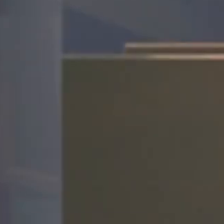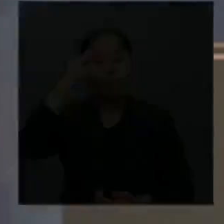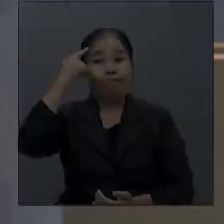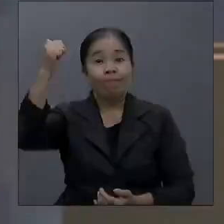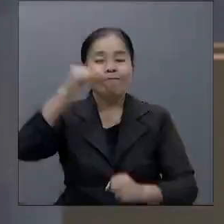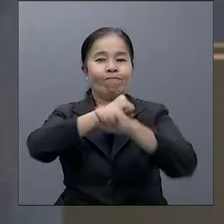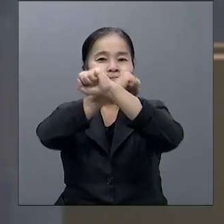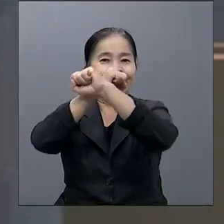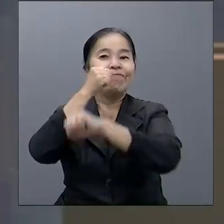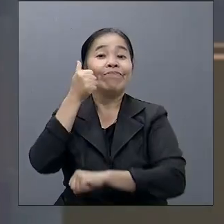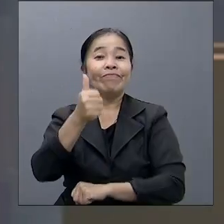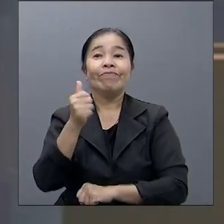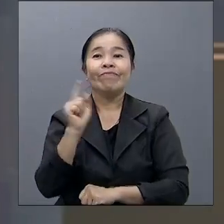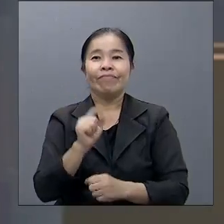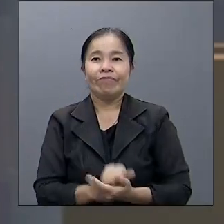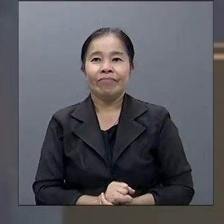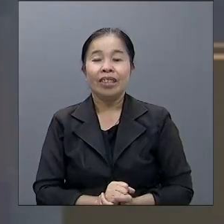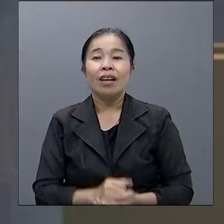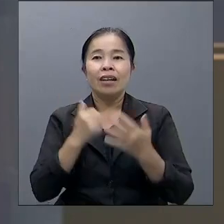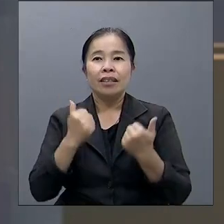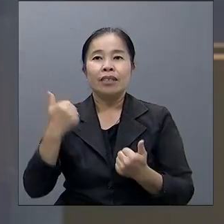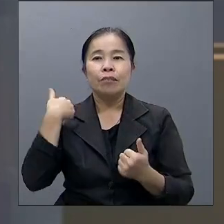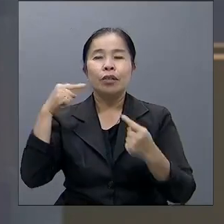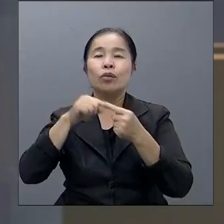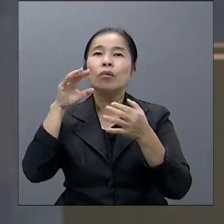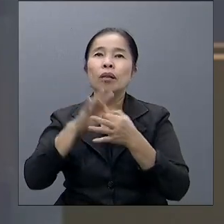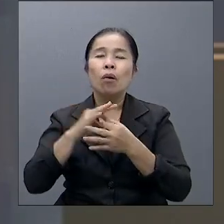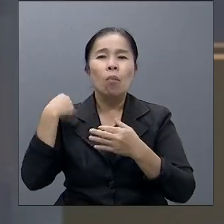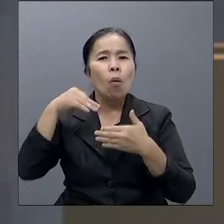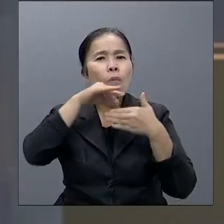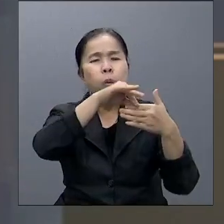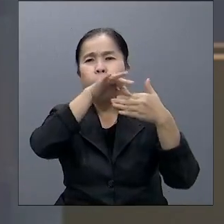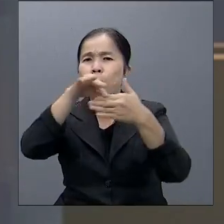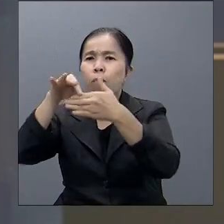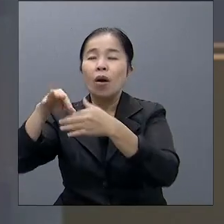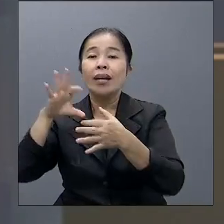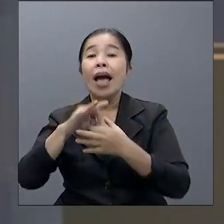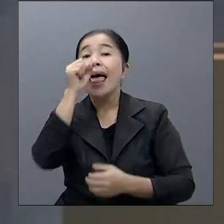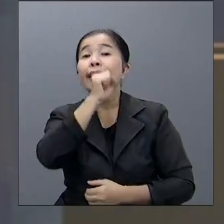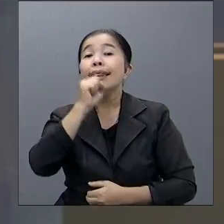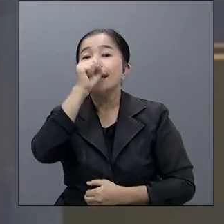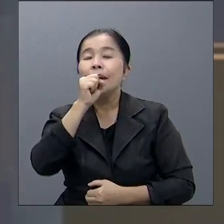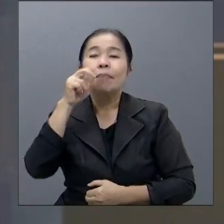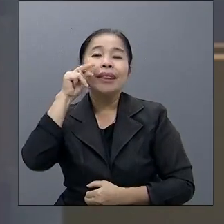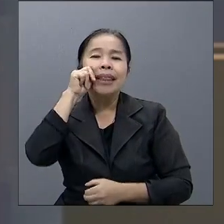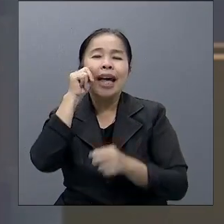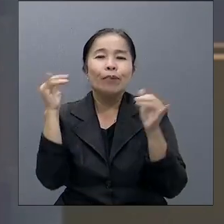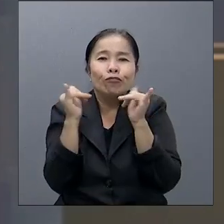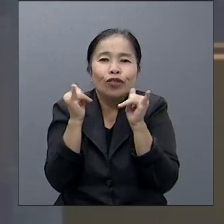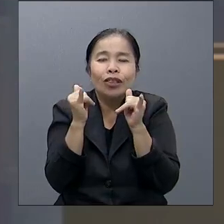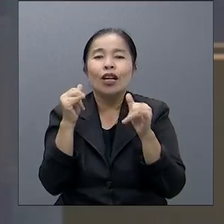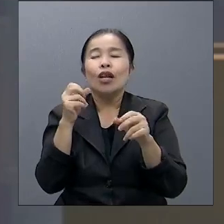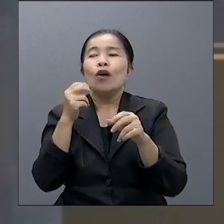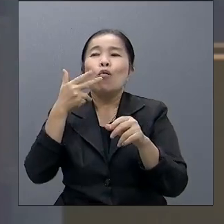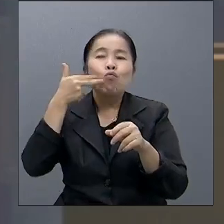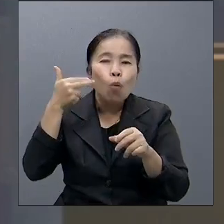รู้ทันกันได้ค่ะคุณผู้ชมคะก็จะมีเรื่องของการส่งต่อกันจริงๆเนี่ยอย่างไอติมผัดเนี่ยชัยพรแค่ยกตัวอย่างนะคุณผู้ชมแต่จริงๆเนี่ยมันจะมีขนม